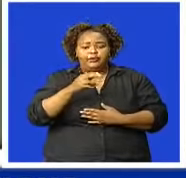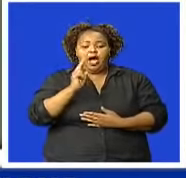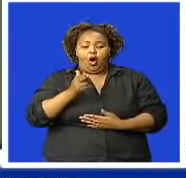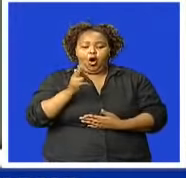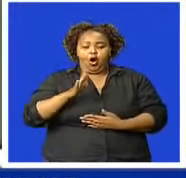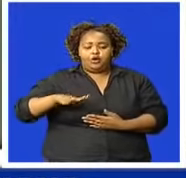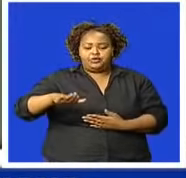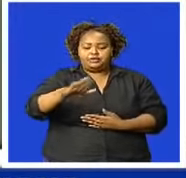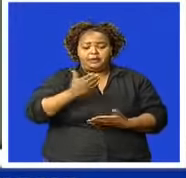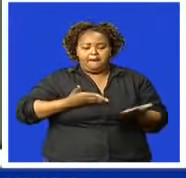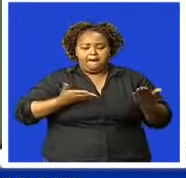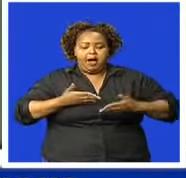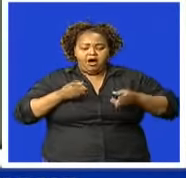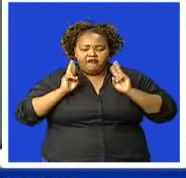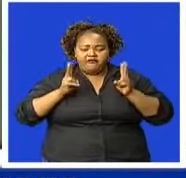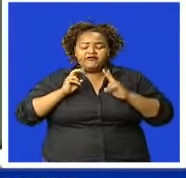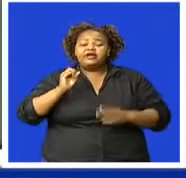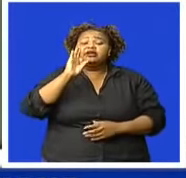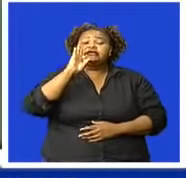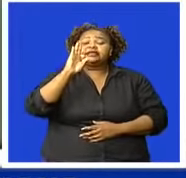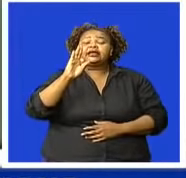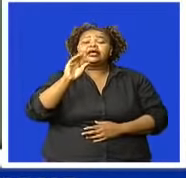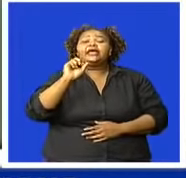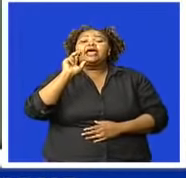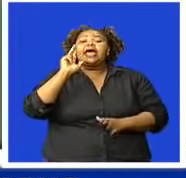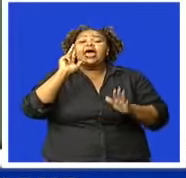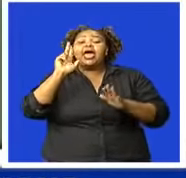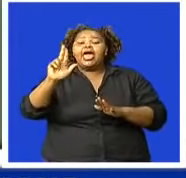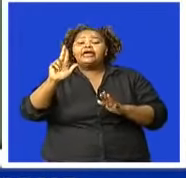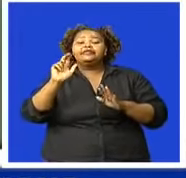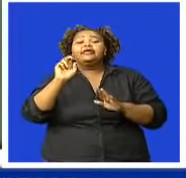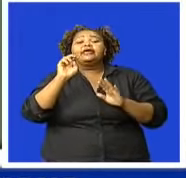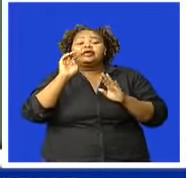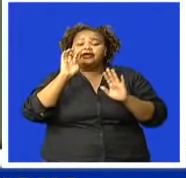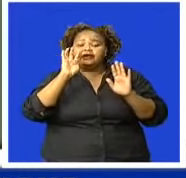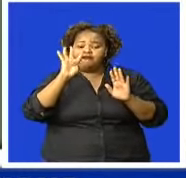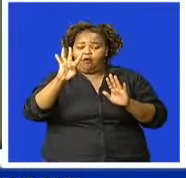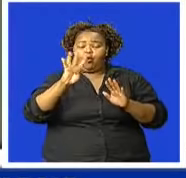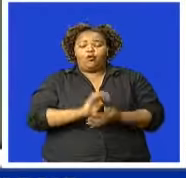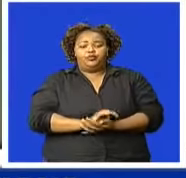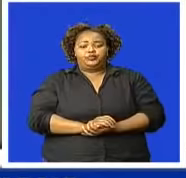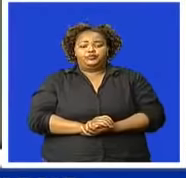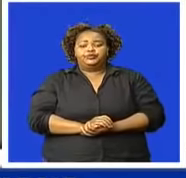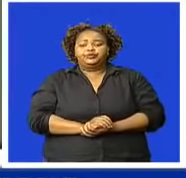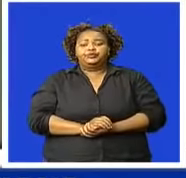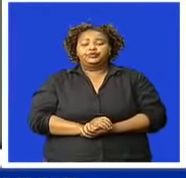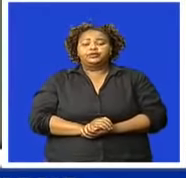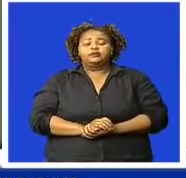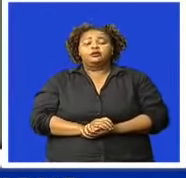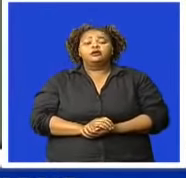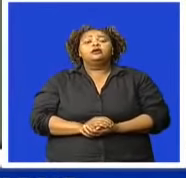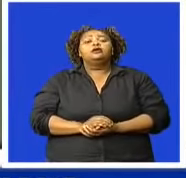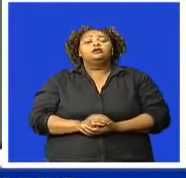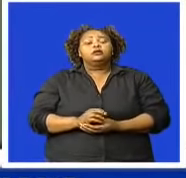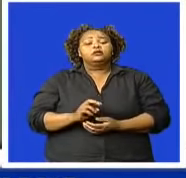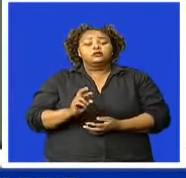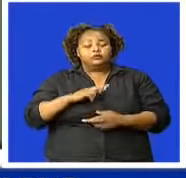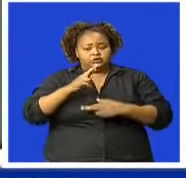emabhizinisi lesiwahambele angu 384 sachubeka ke sakhanza ukuthi icompliance ma hand